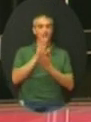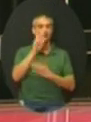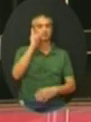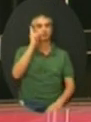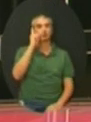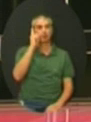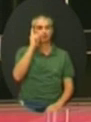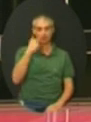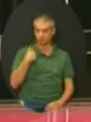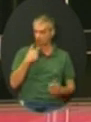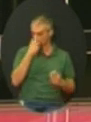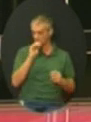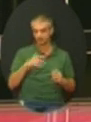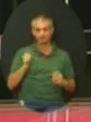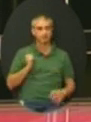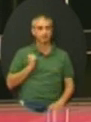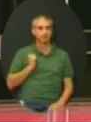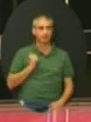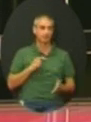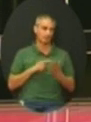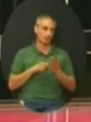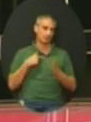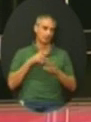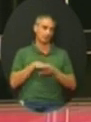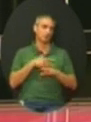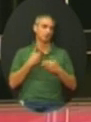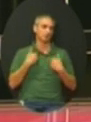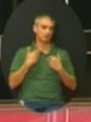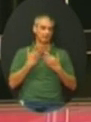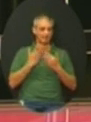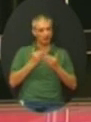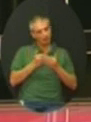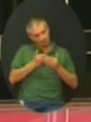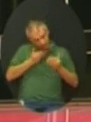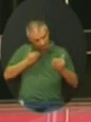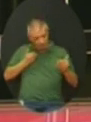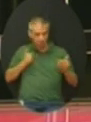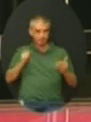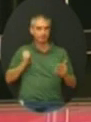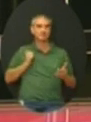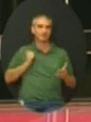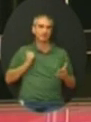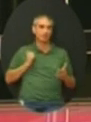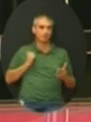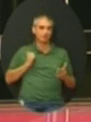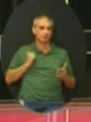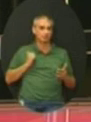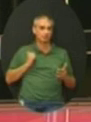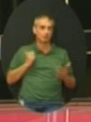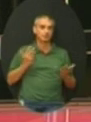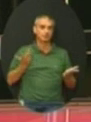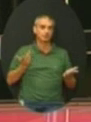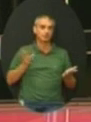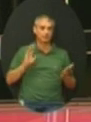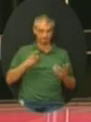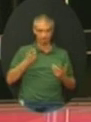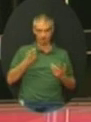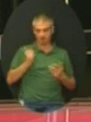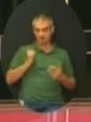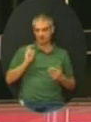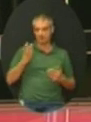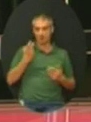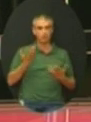שנים משחרורי, כי הרגשתי שהתרחקתי מספיק זמן מהצבא, וגם משירות